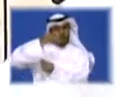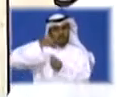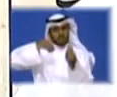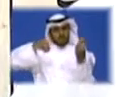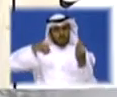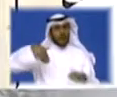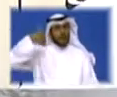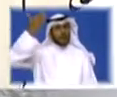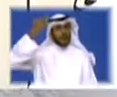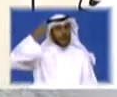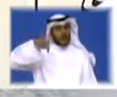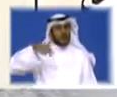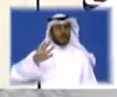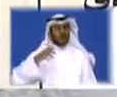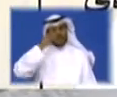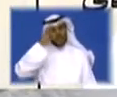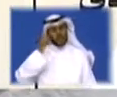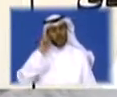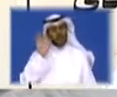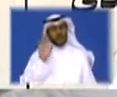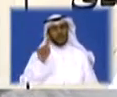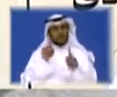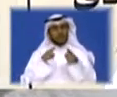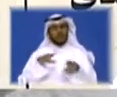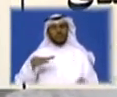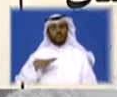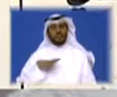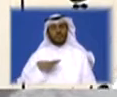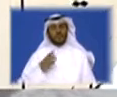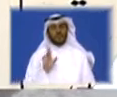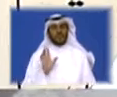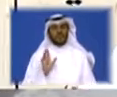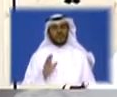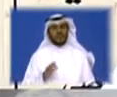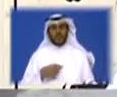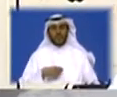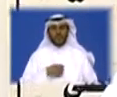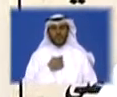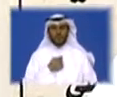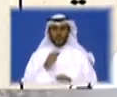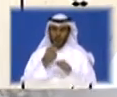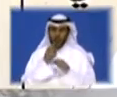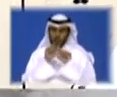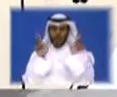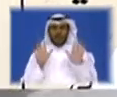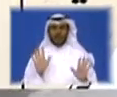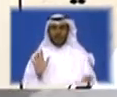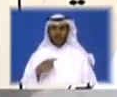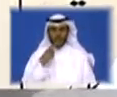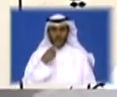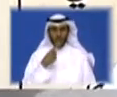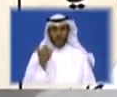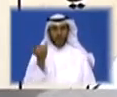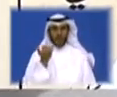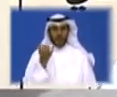أو أي مكتب فني أو أي إدارة فنية أو حتى أي مدراء مناطق صحية. أنا واضح في كلامي، المقياس عندي